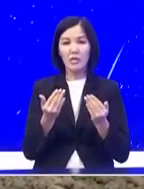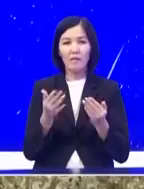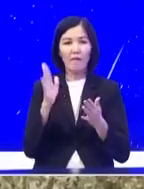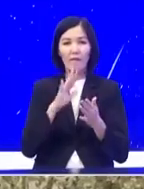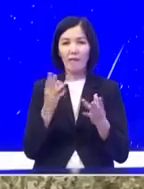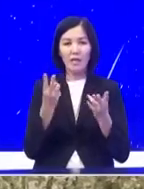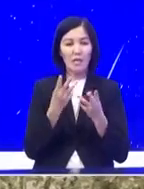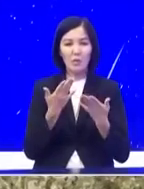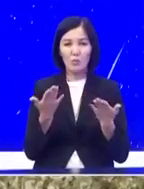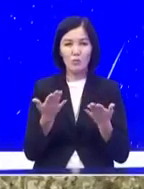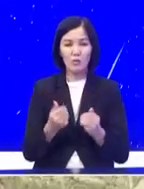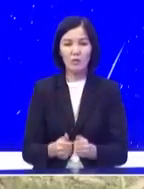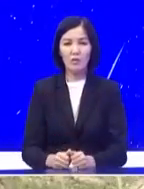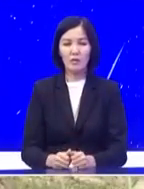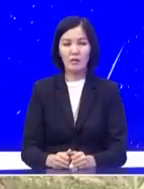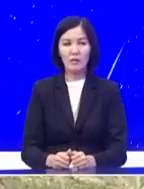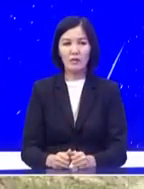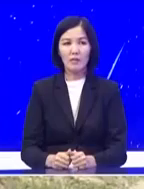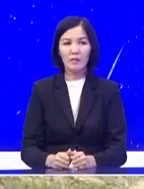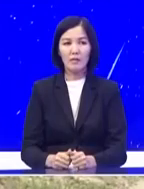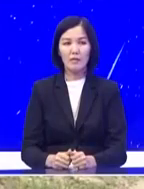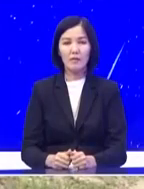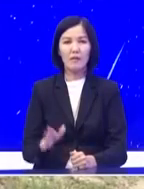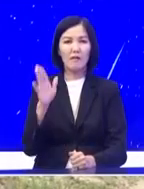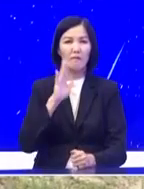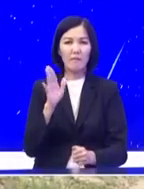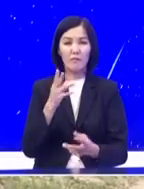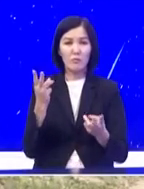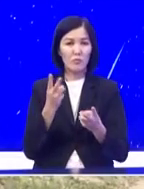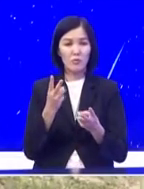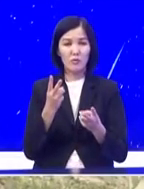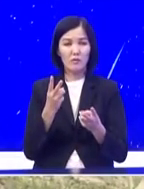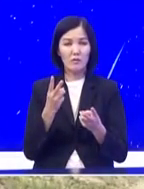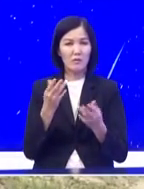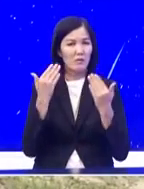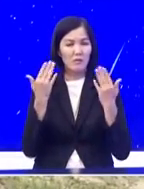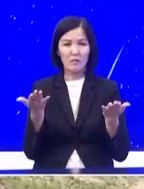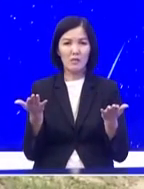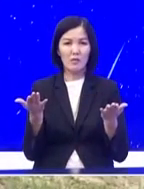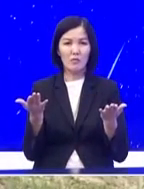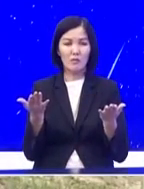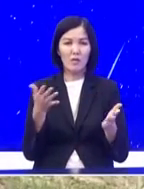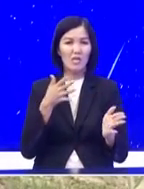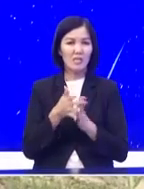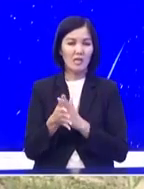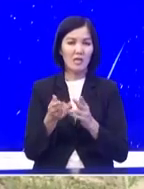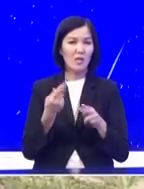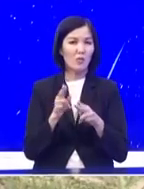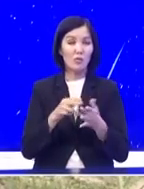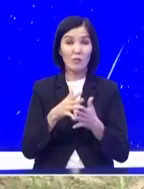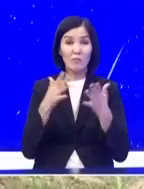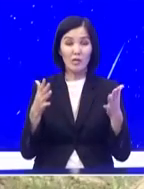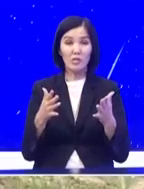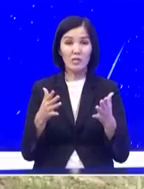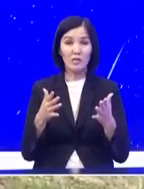не возместит затрат. Сейчас смысла есть поливать? Нет, я не знаю, потому что все подгорело. Просто затраты были большие. Да? Семена